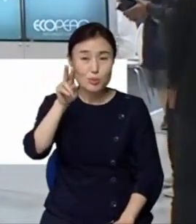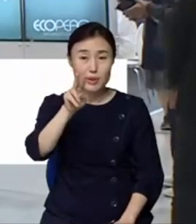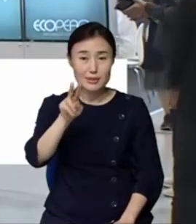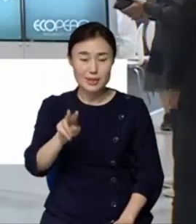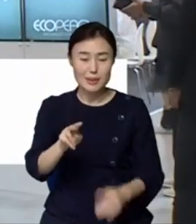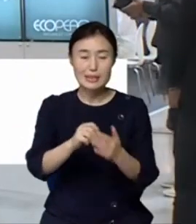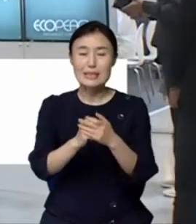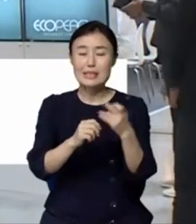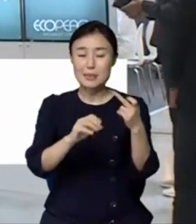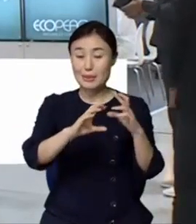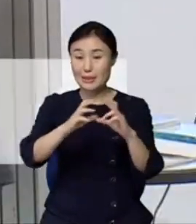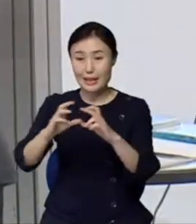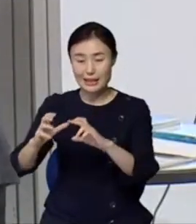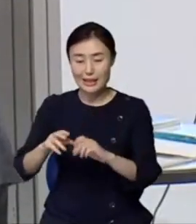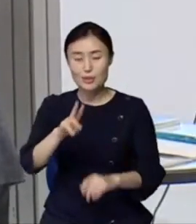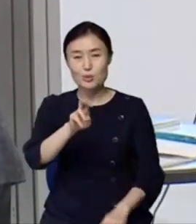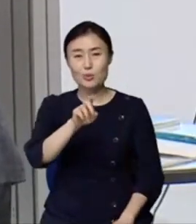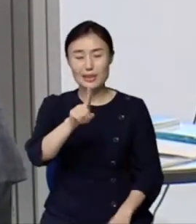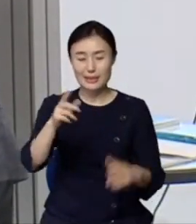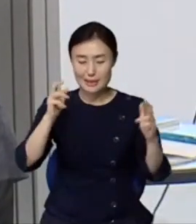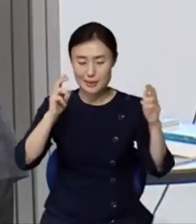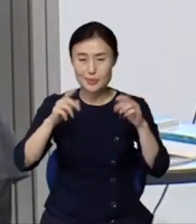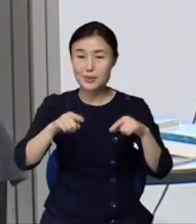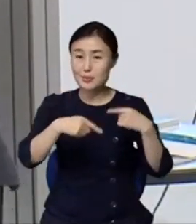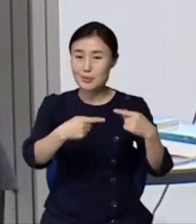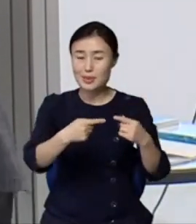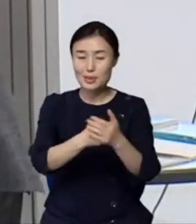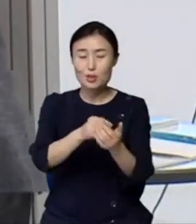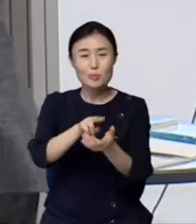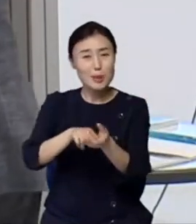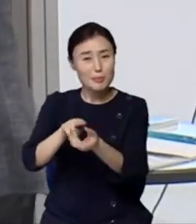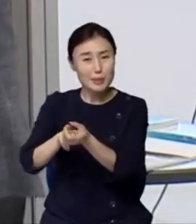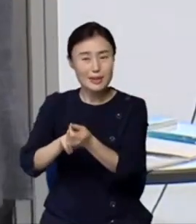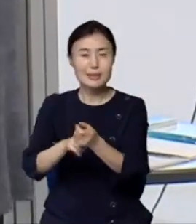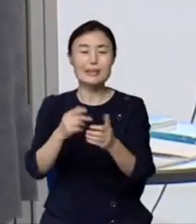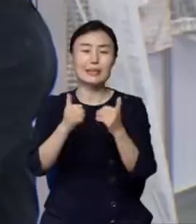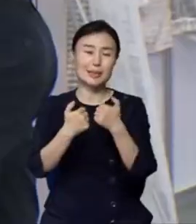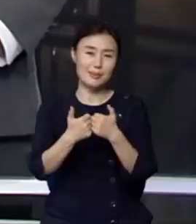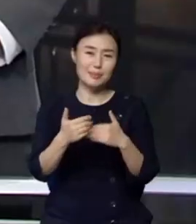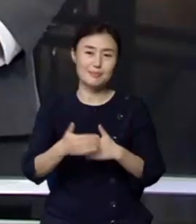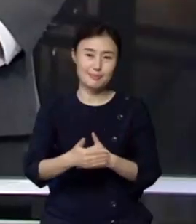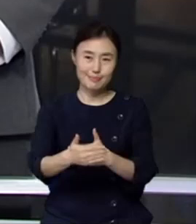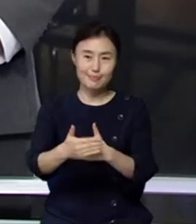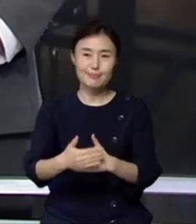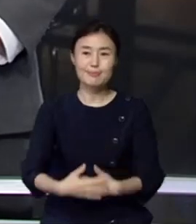등 12개국 21개사가 참가하는 수출 상담회도 열립니다.